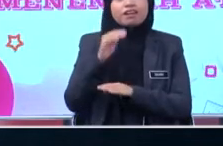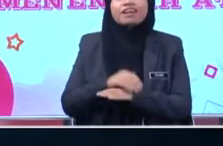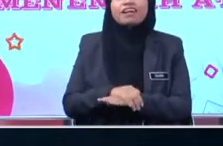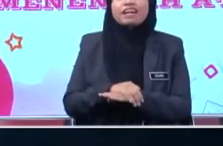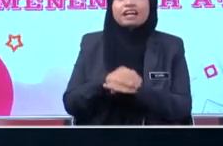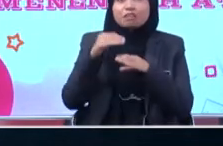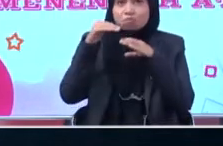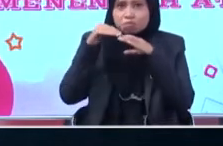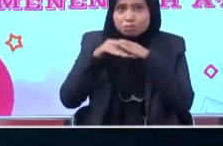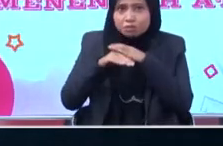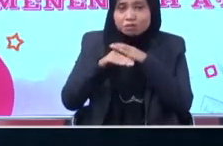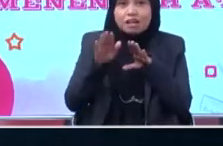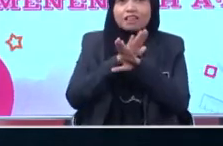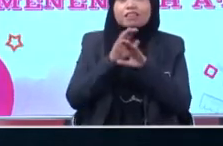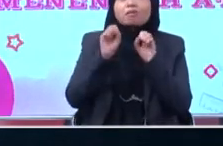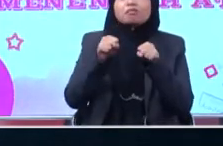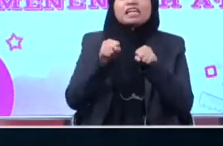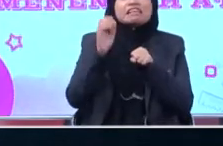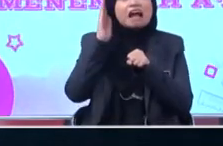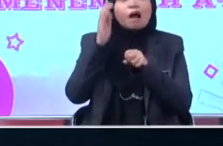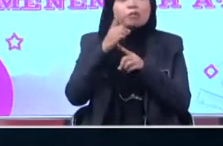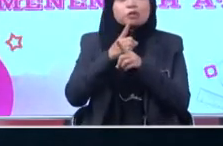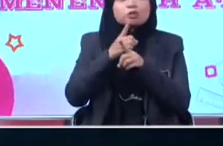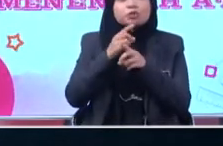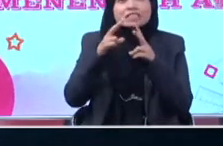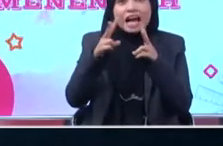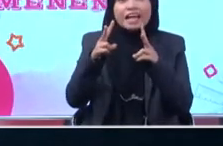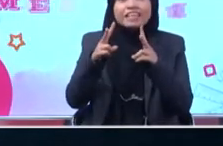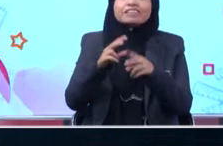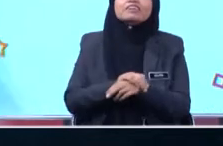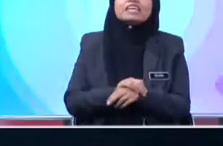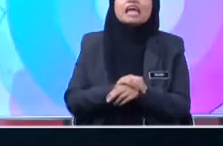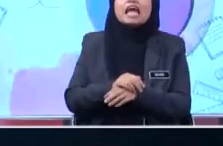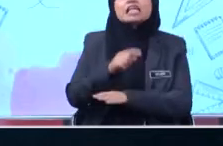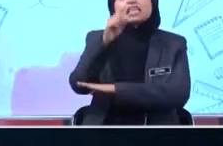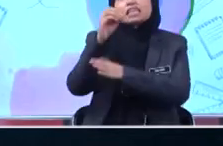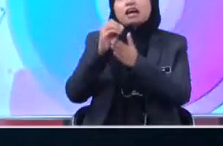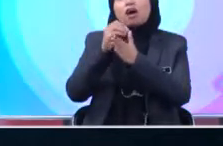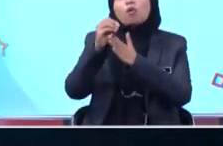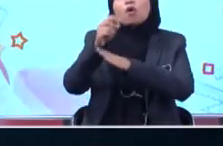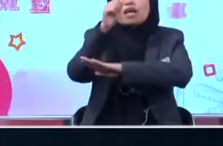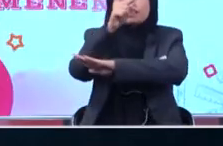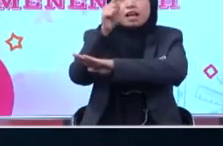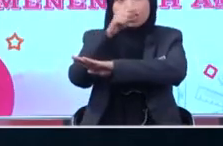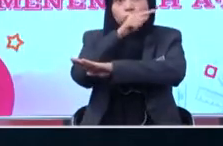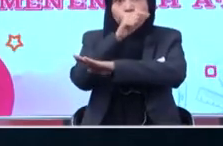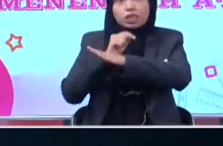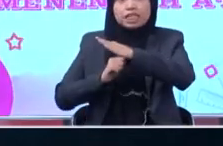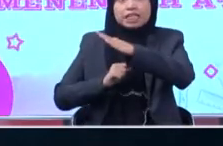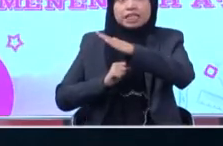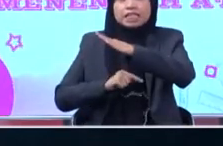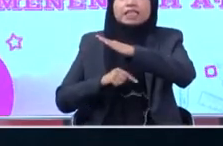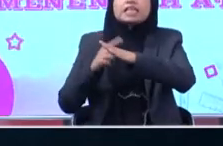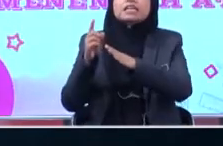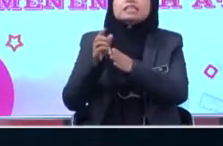ah Saga new Swag Lex dan tanwin wadah atas bawah nih DC huruf